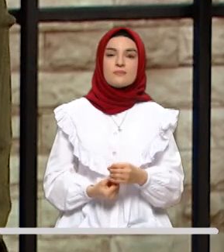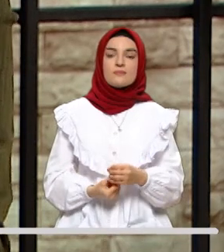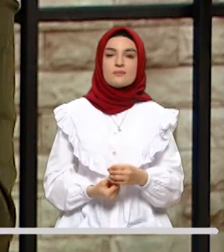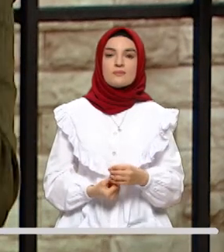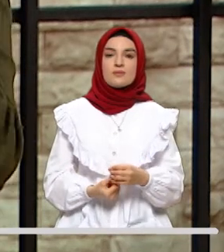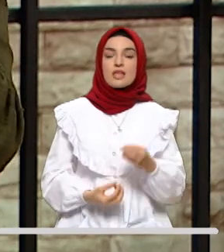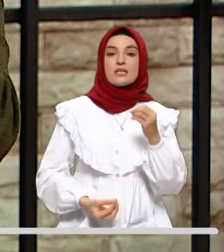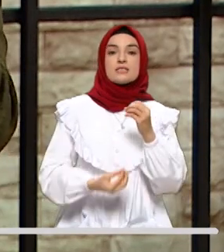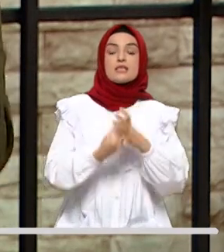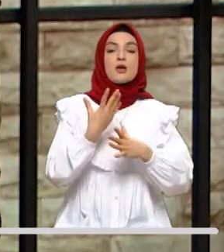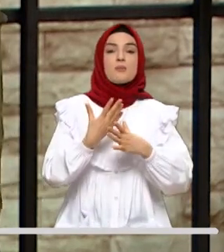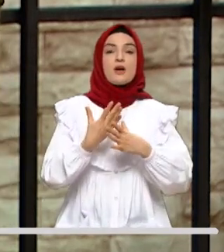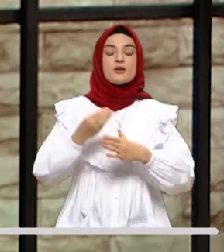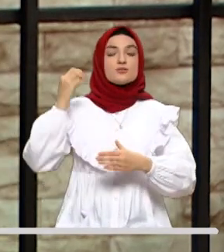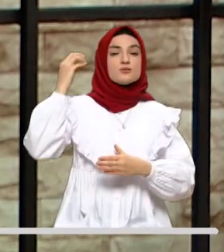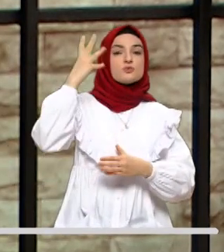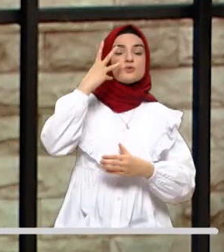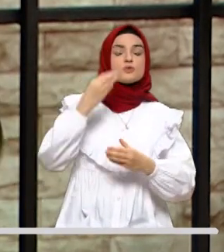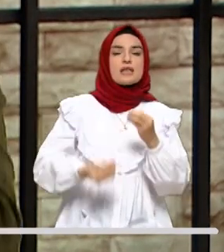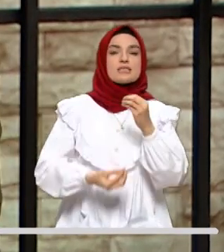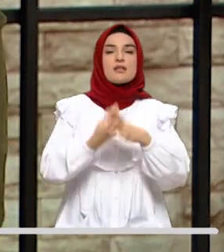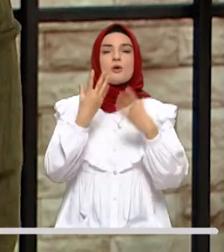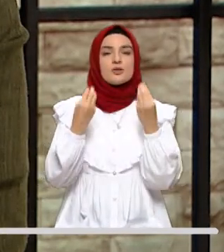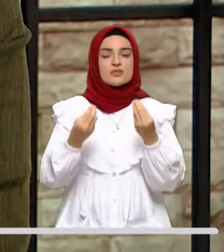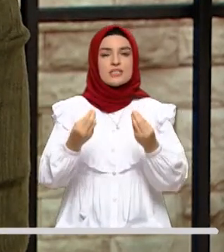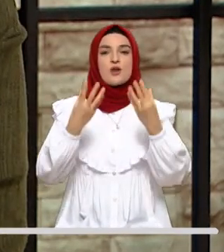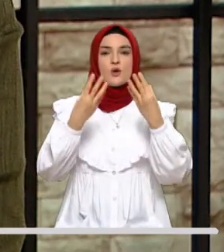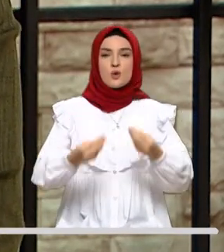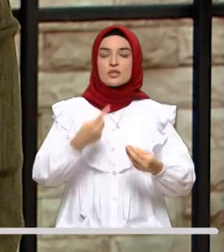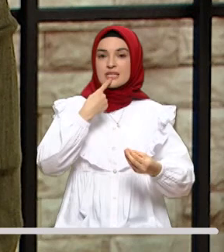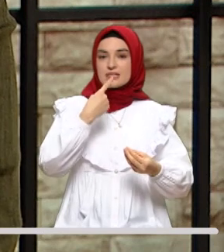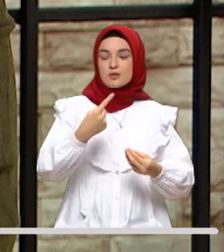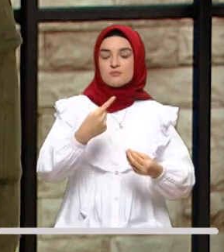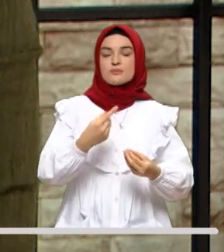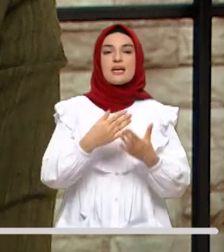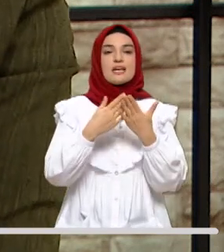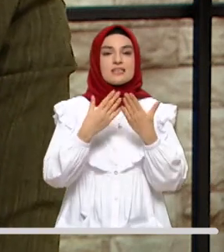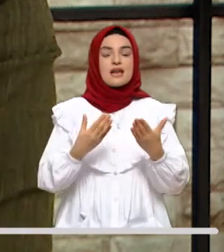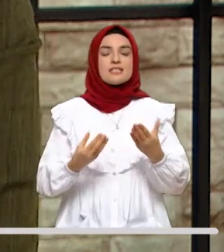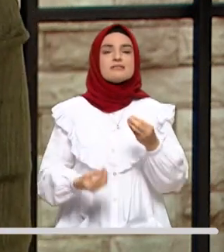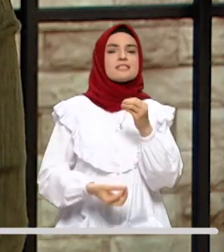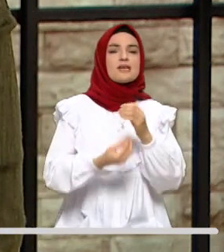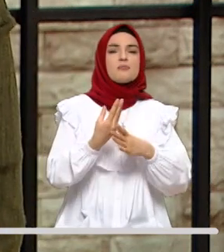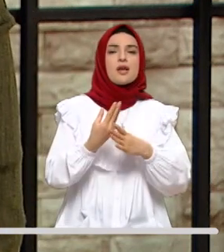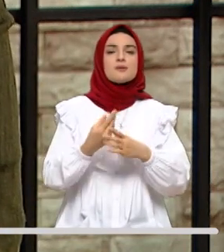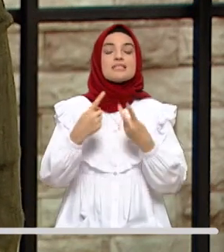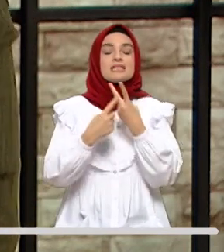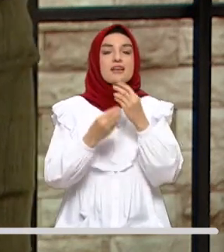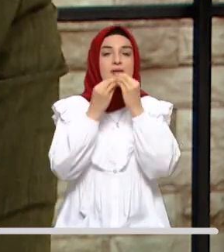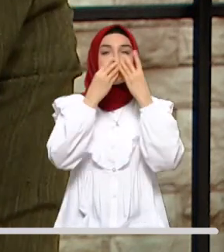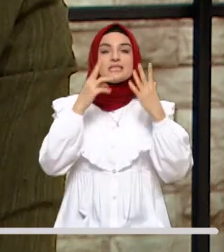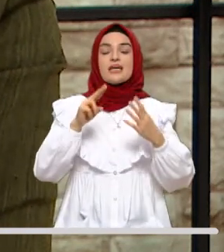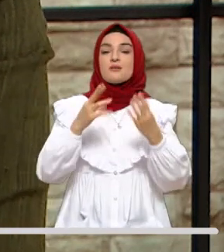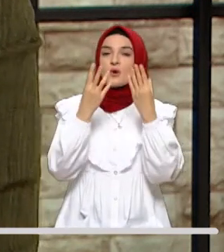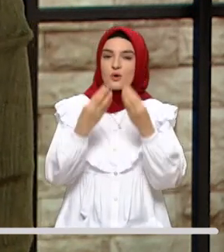Yasemin, Sabahın Nur, Sabahul Hayr. Yani sabahımız Yasemin gibi olsun. Sabahımız gül